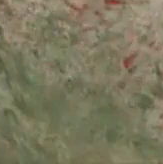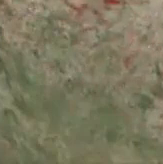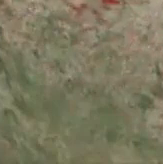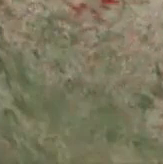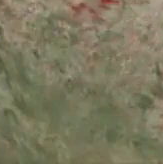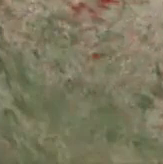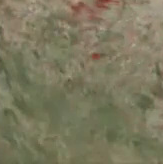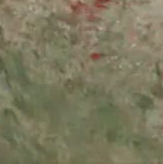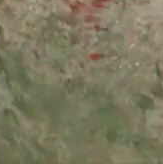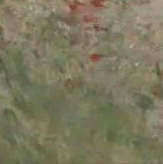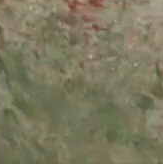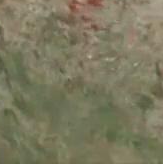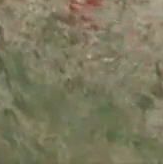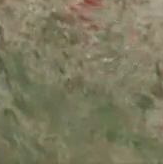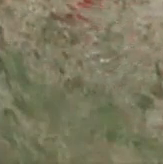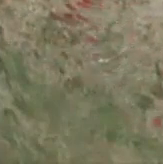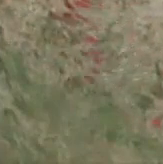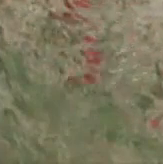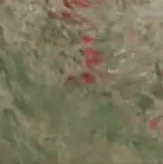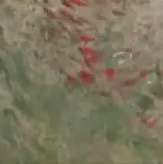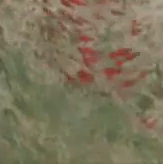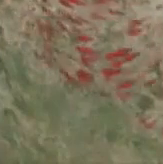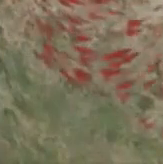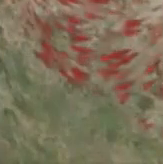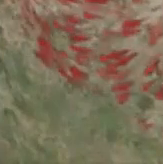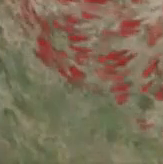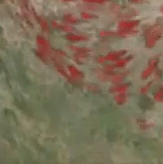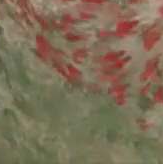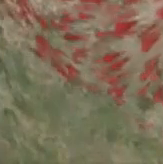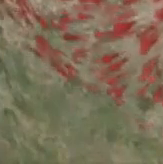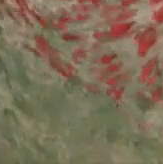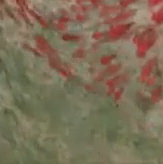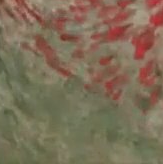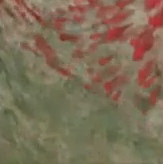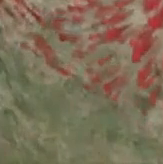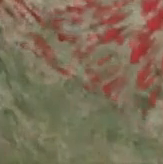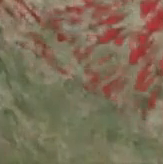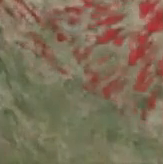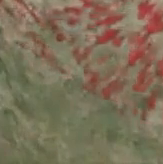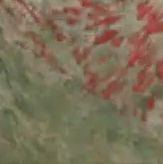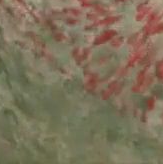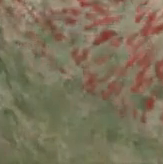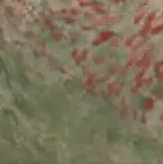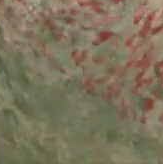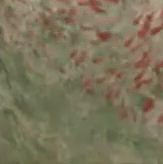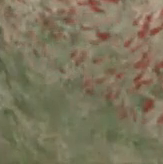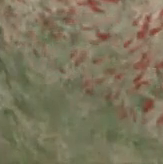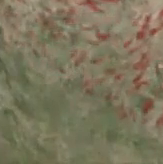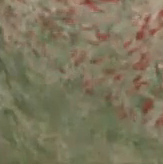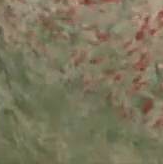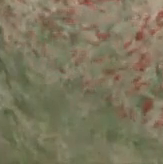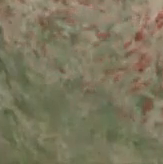والغبار وانخفاض في مستوى الرؤية الأفقية، قد يصل إلى شبه انعدام في مستوى الرؤية الأفقية على العاصمة الرياض وما جاورها